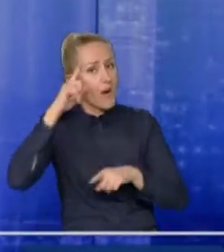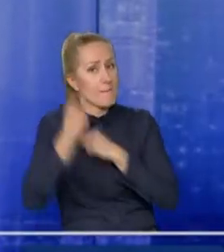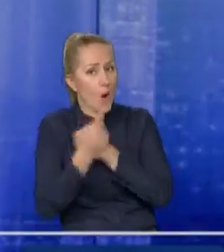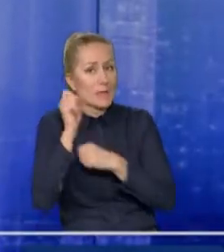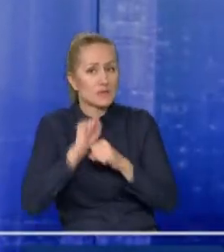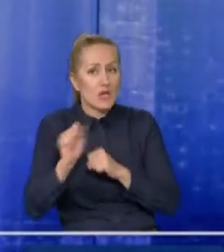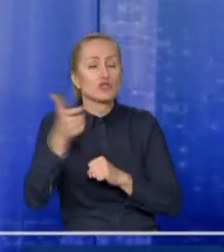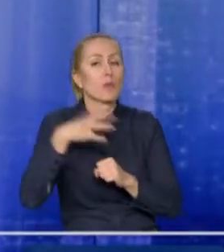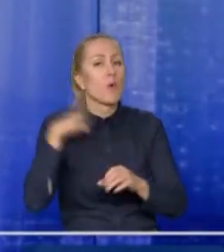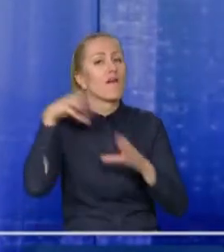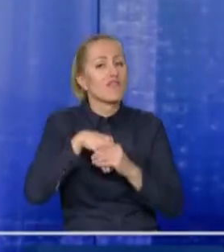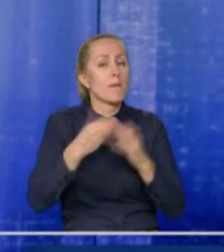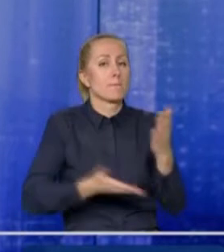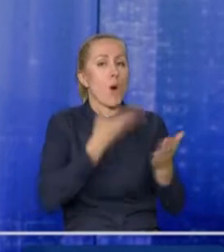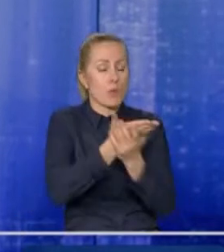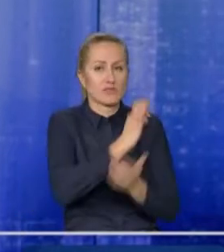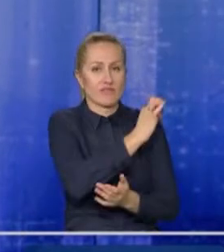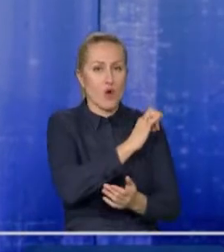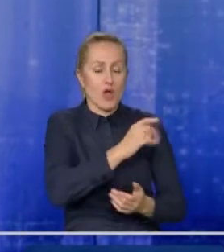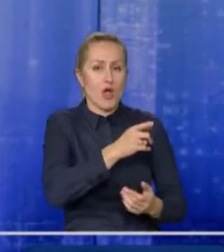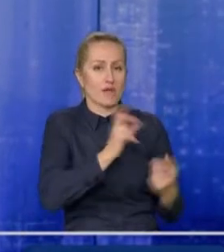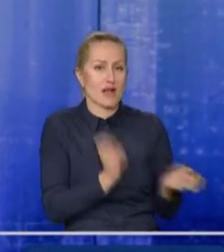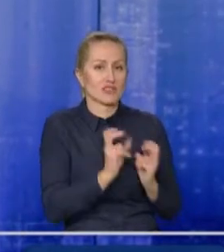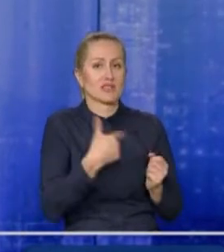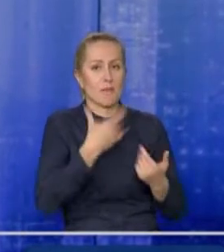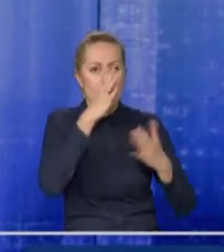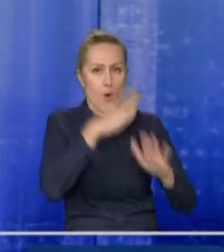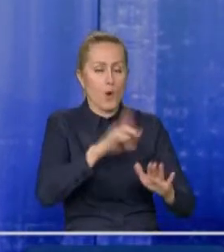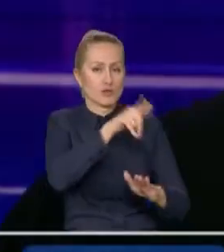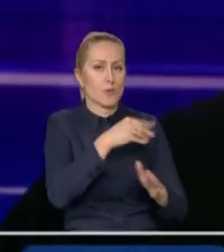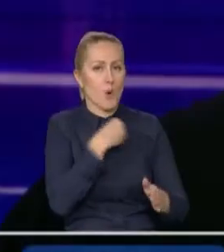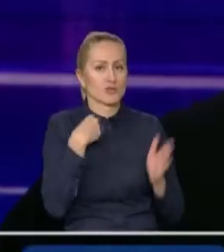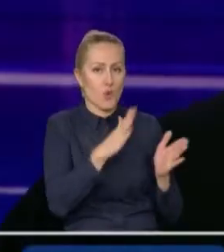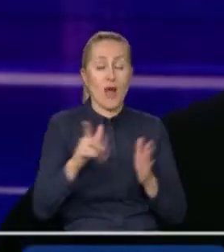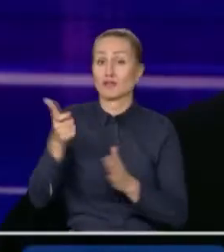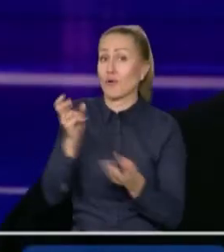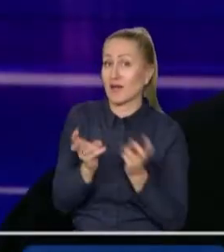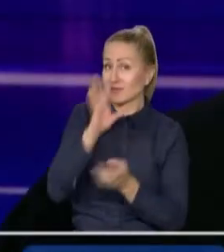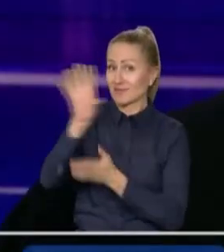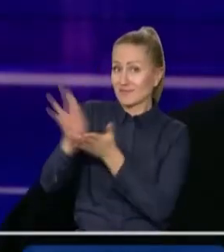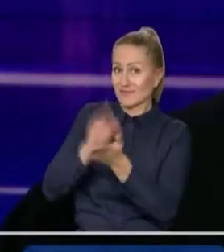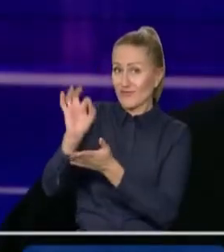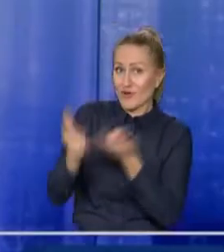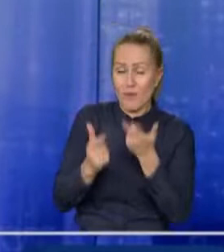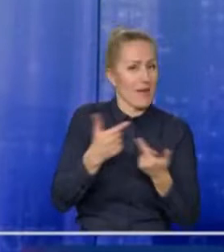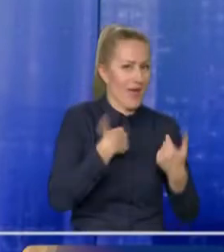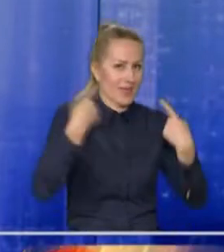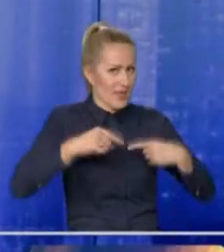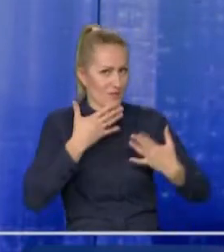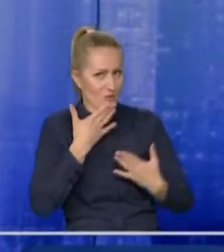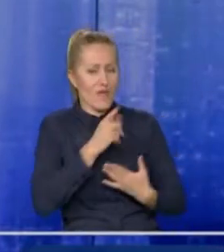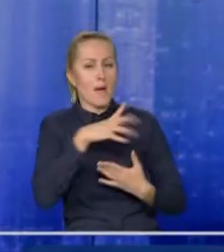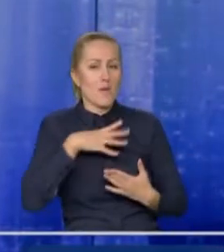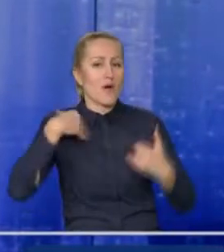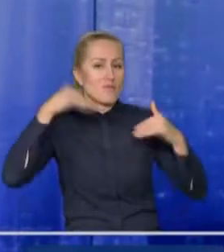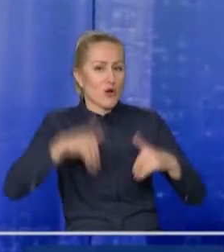który znalazł się w propozycjach Jarosława Kaczyńskiego, kiedy prezentował Polski Ład. Czy Jarosław Kaczyński skopiował tego? Nie, mówię, że możemy też się